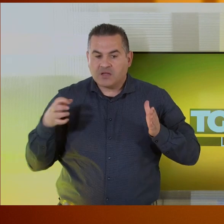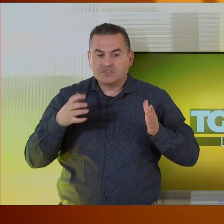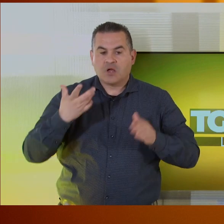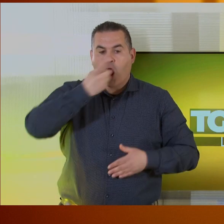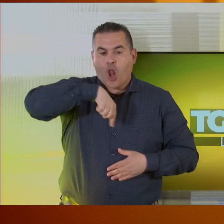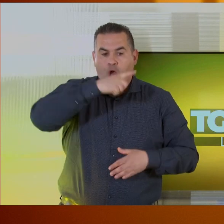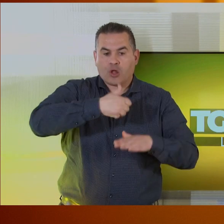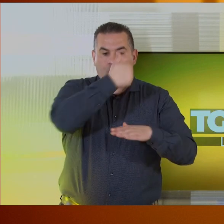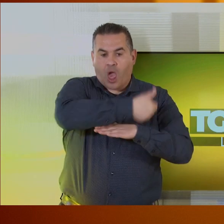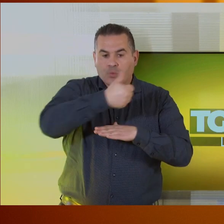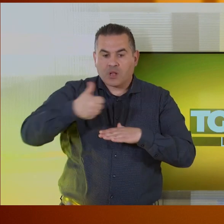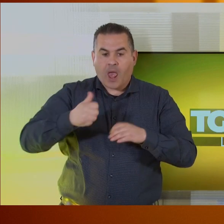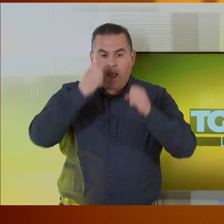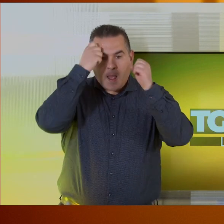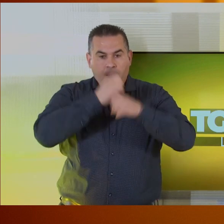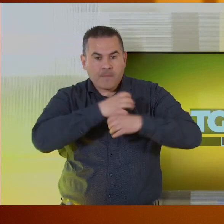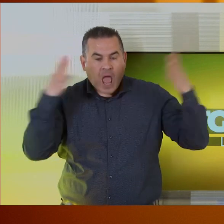di vita all'esterno.